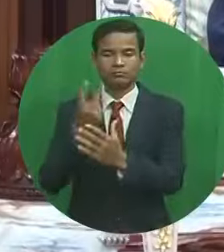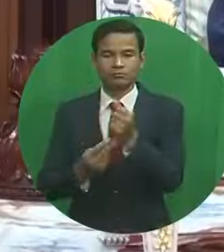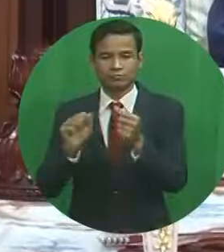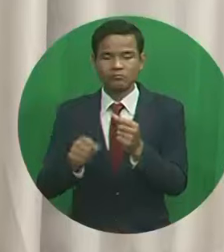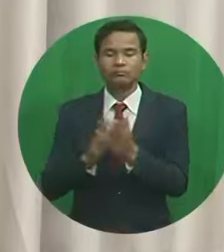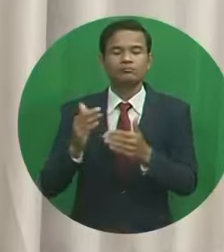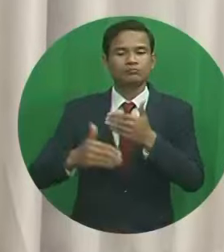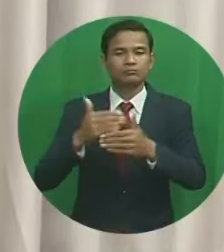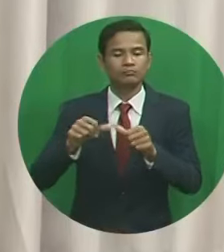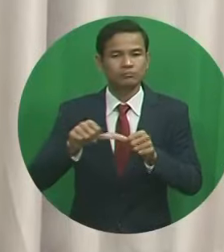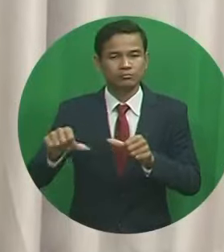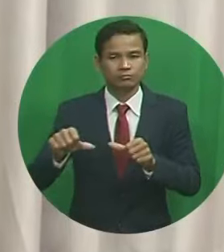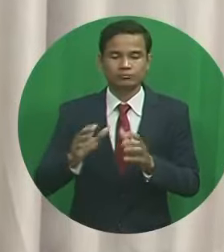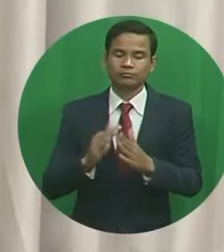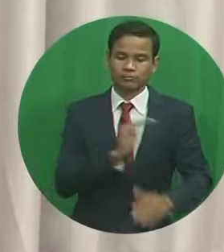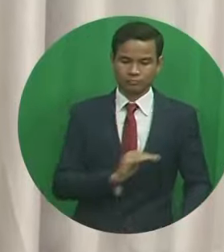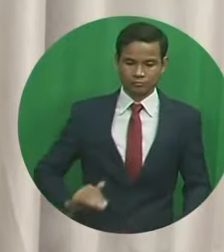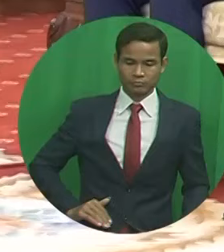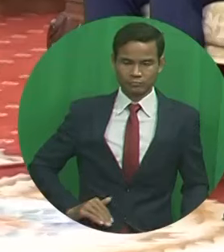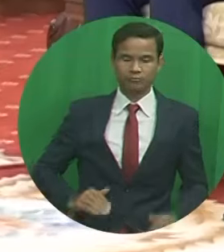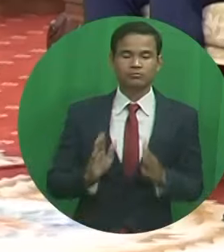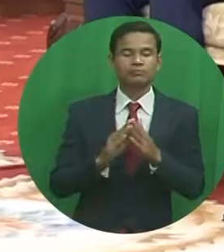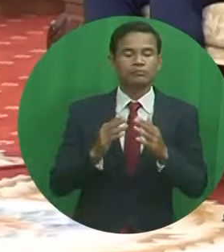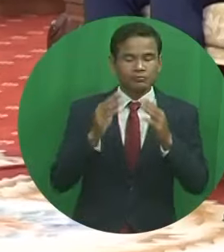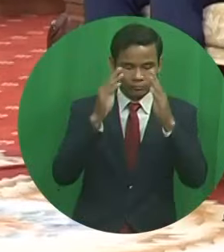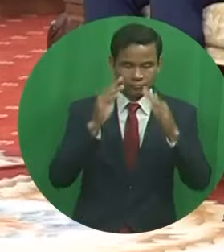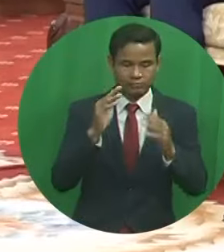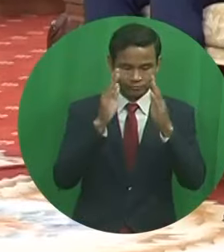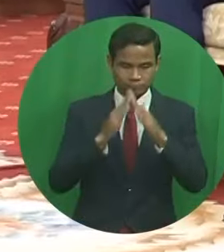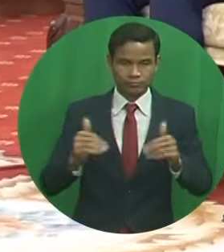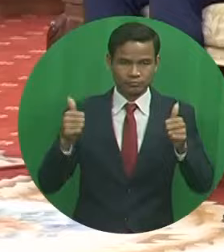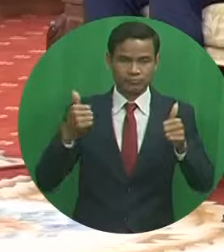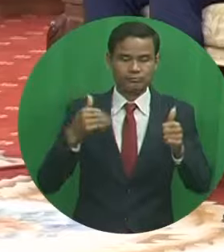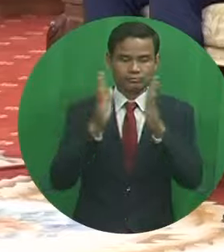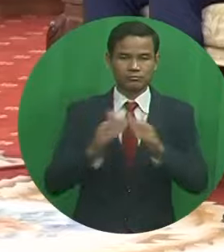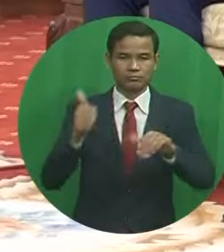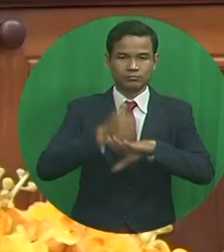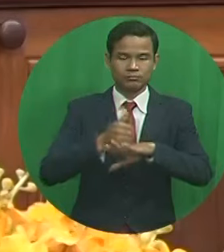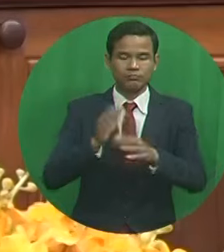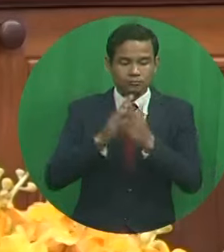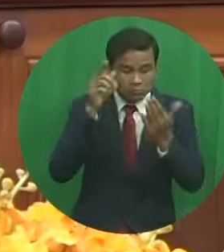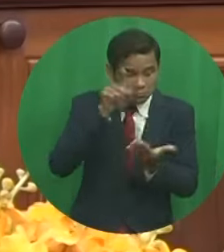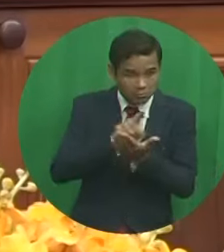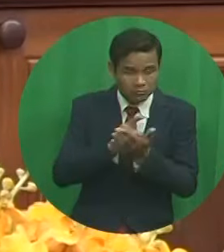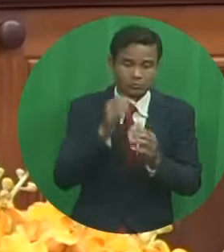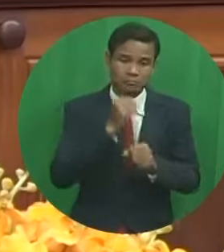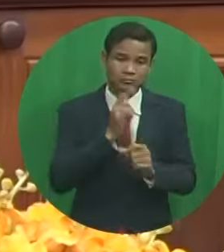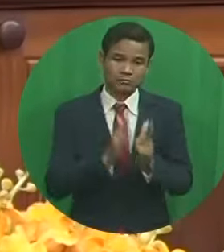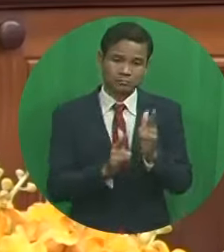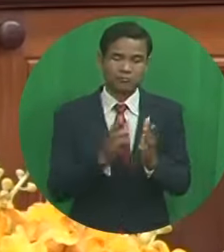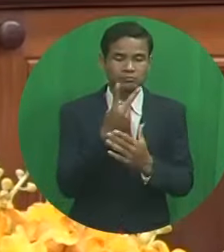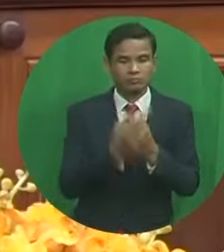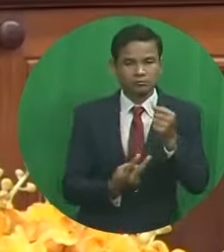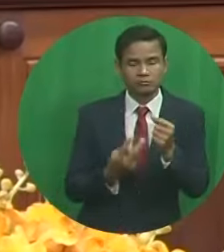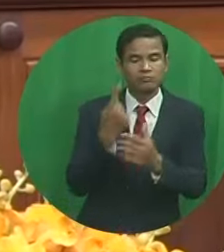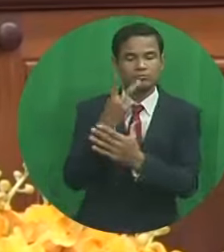ប់ជ្រុងជ្រោយឡើងសម្ដេចបានសង្កត់ធ្ងន់ពីទូនាទីដ៏សំខាន់នៃកិច្ចសហប្រតិបត្តិការទាំងទ្វេភាគីនិងពហុ